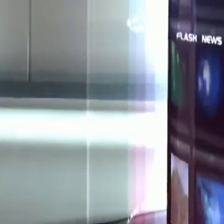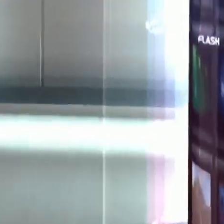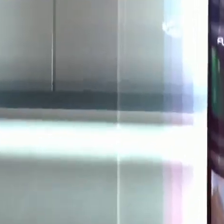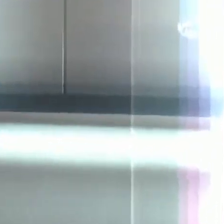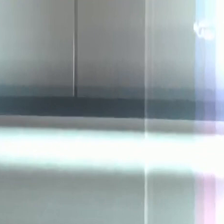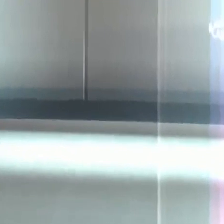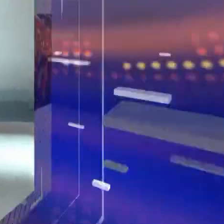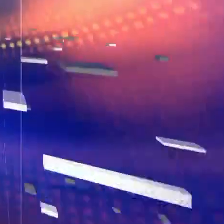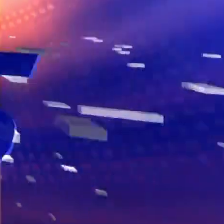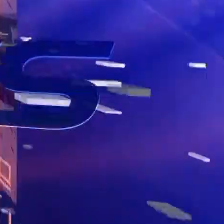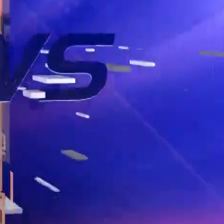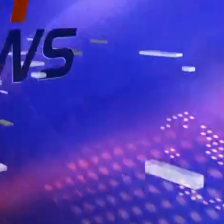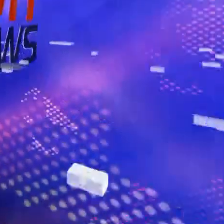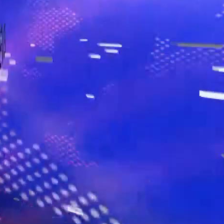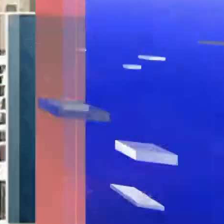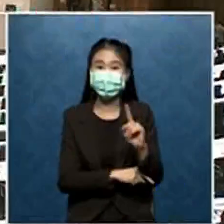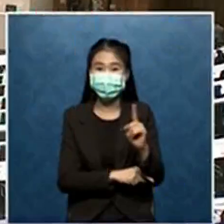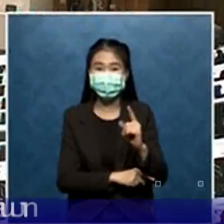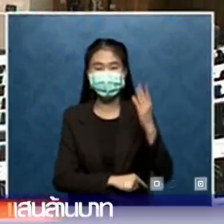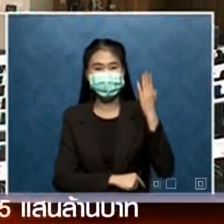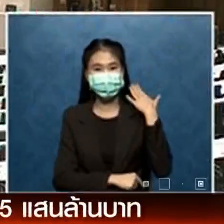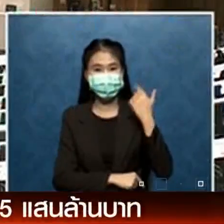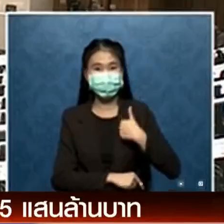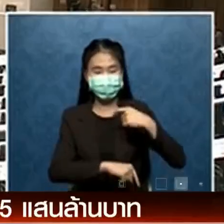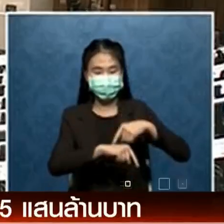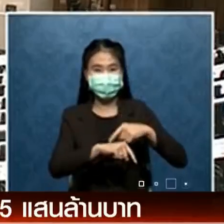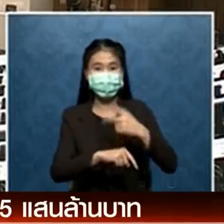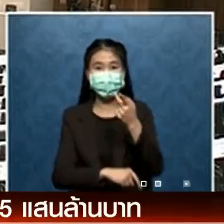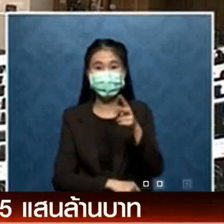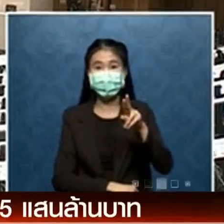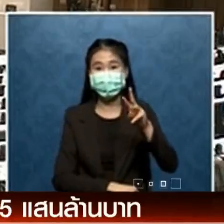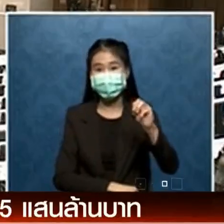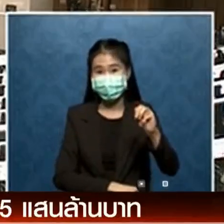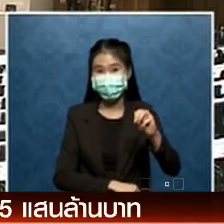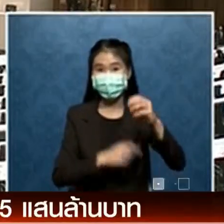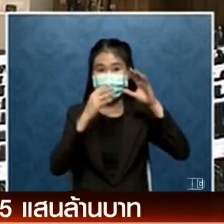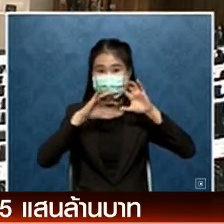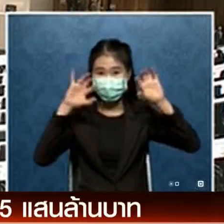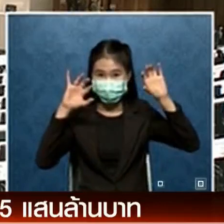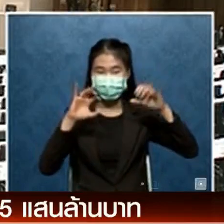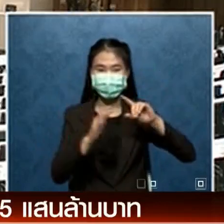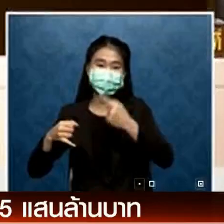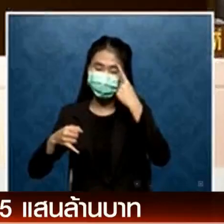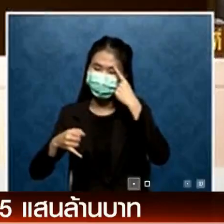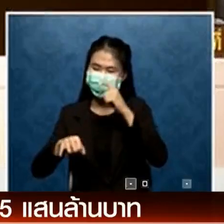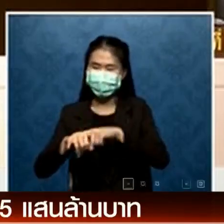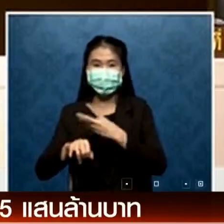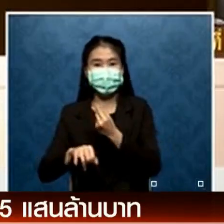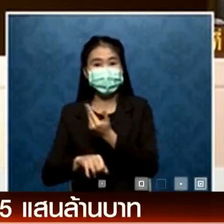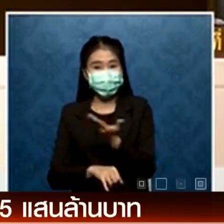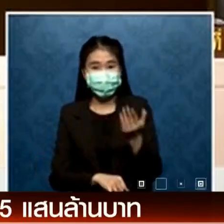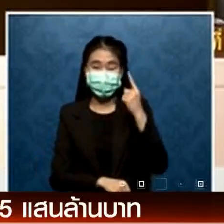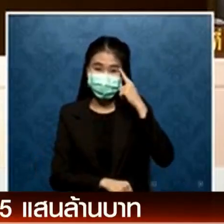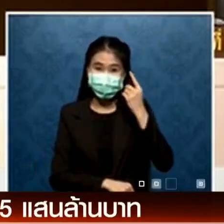จับตาที่ประชุมสภาผู้แทนราษฎรที่จะลงมติว่าให้ความเห็นชอบพระราชกำหนดกู้เงิน 500,000 ล้านบาทเพื่อแก้ปัญหาโควิด-19หรือ